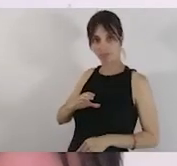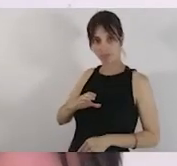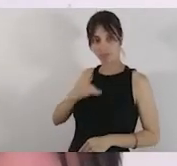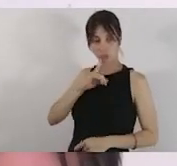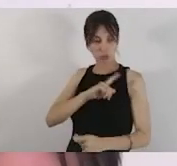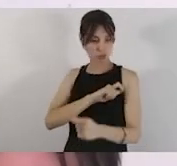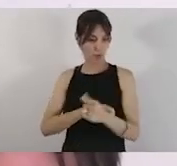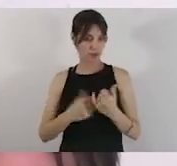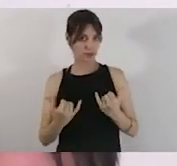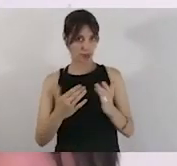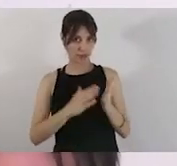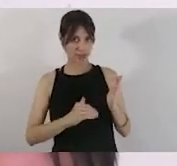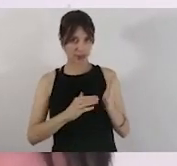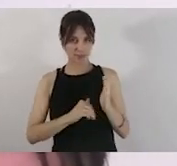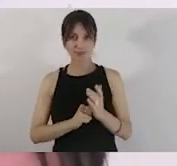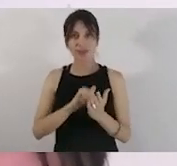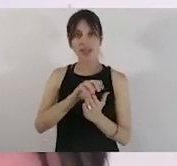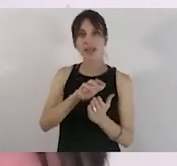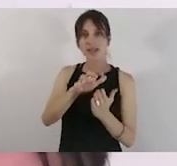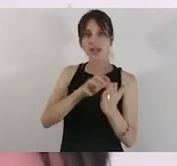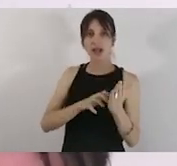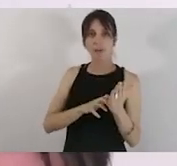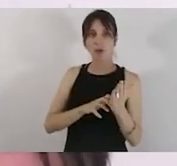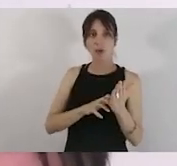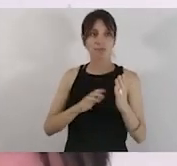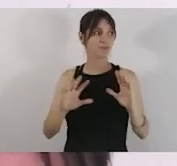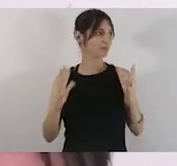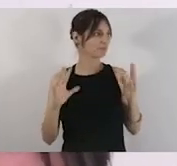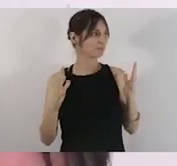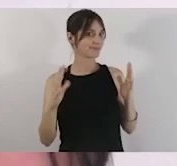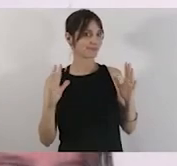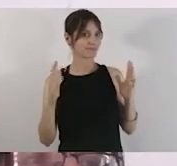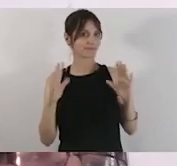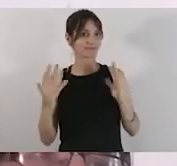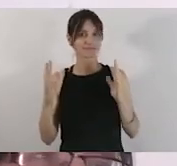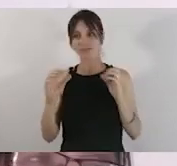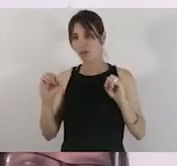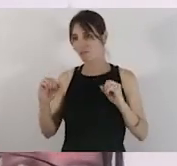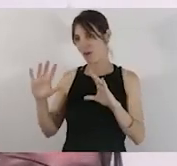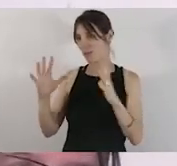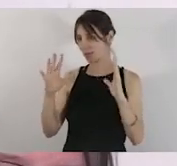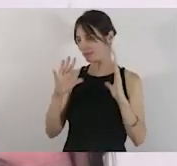rapport traite de la troisième... Vous pouvez applaudir.